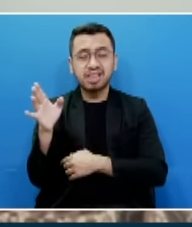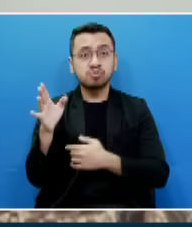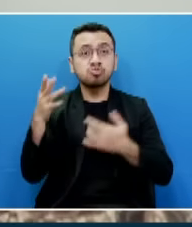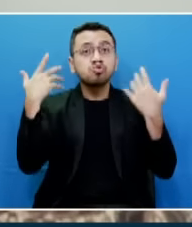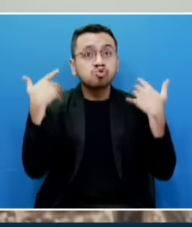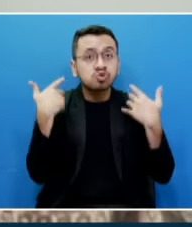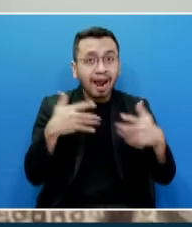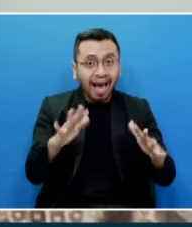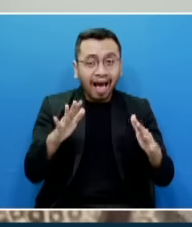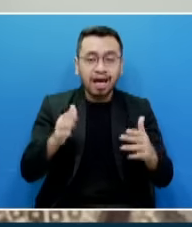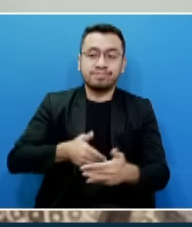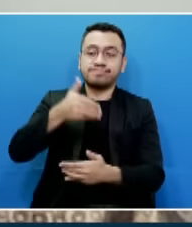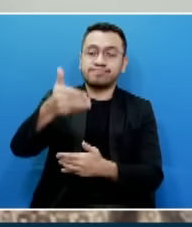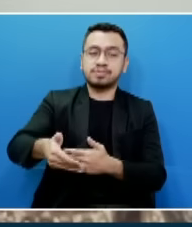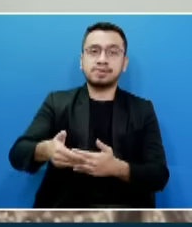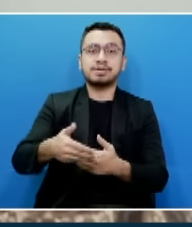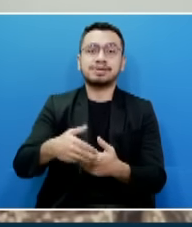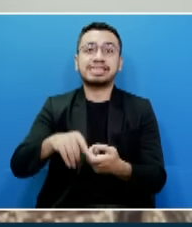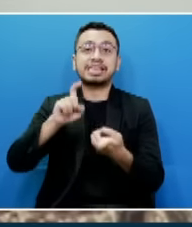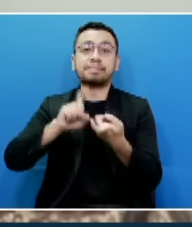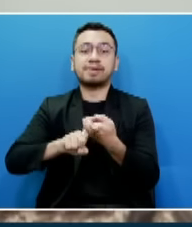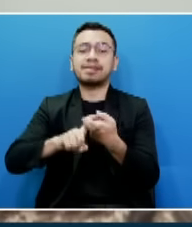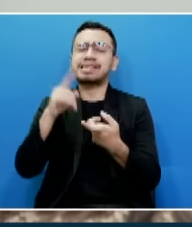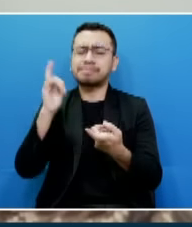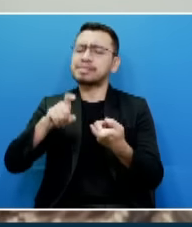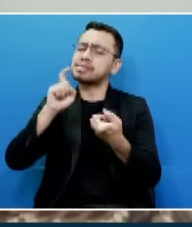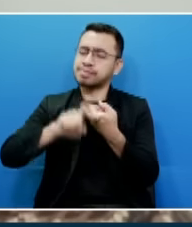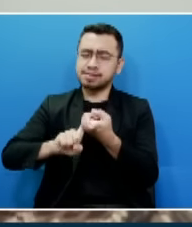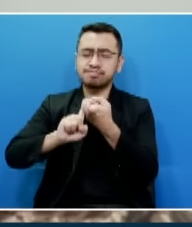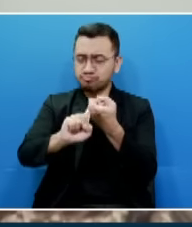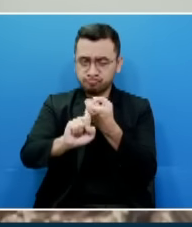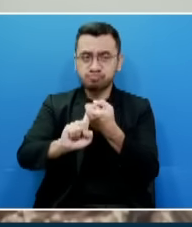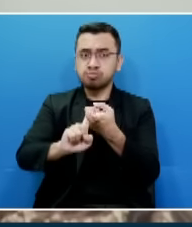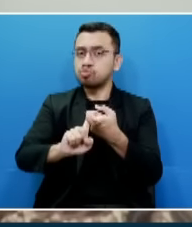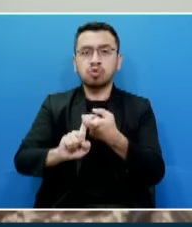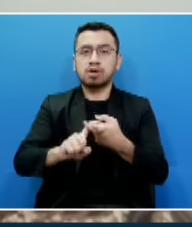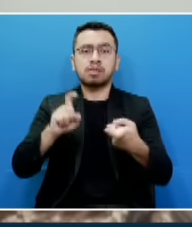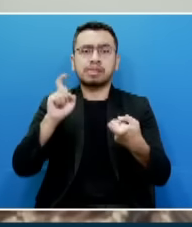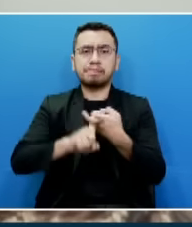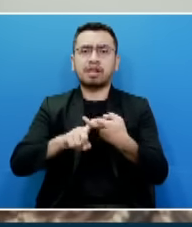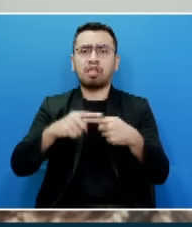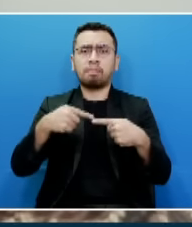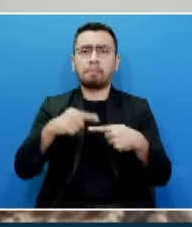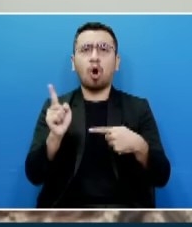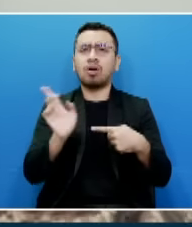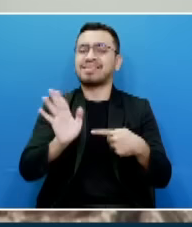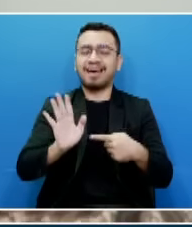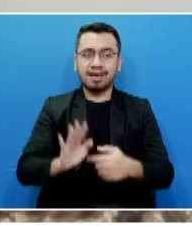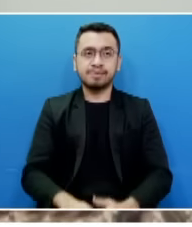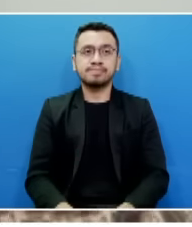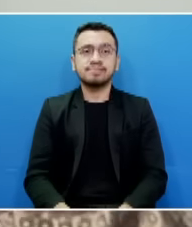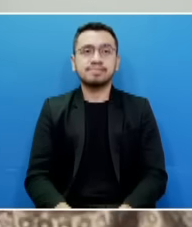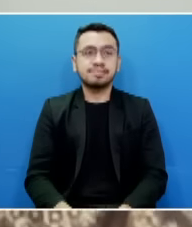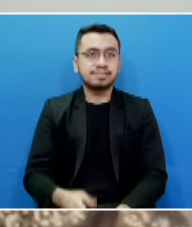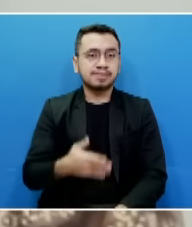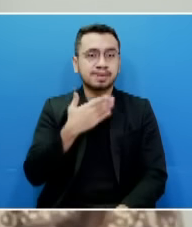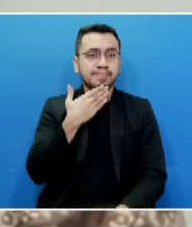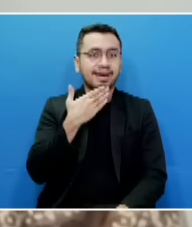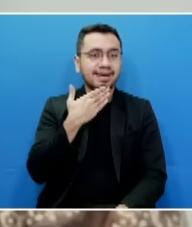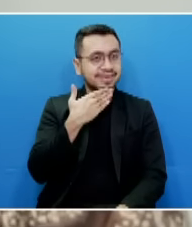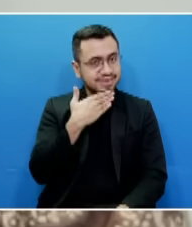tetap harus tidak rusak begitu Itu yang bagus begitu Oke terima kasih profam guru besar psikologi